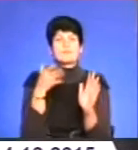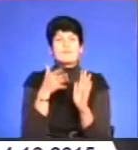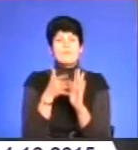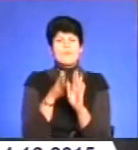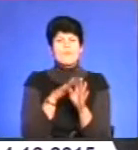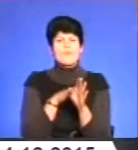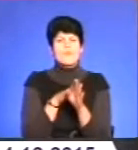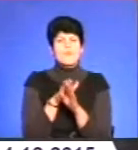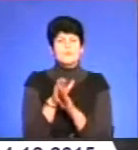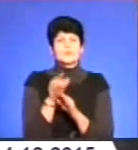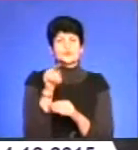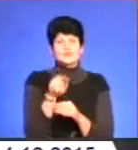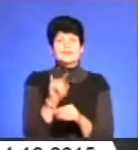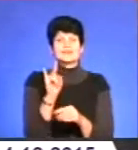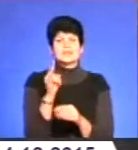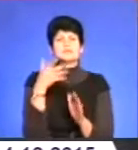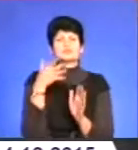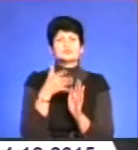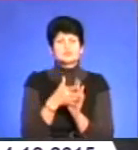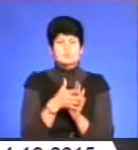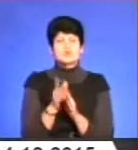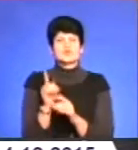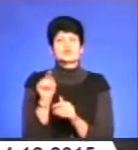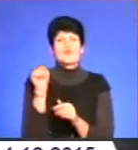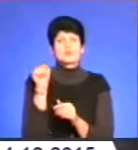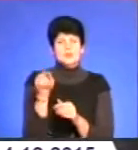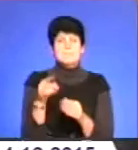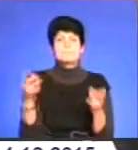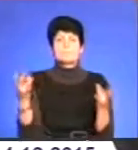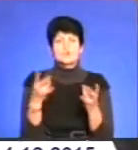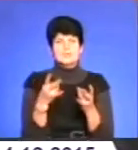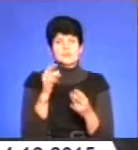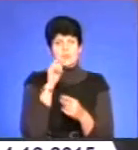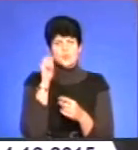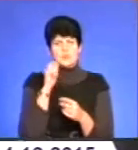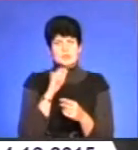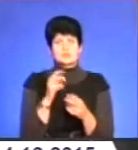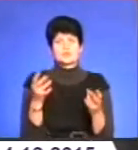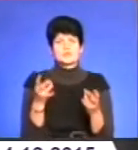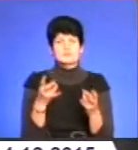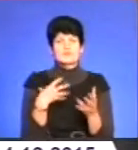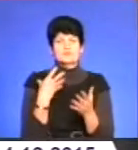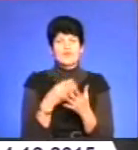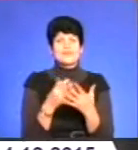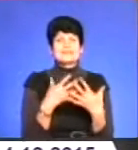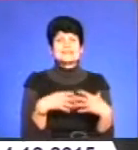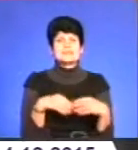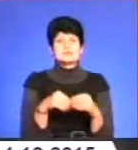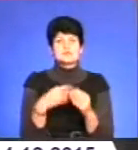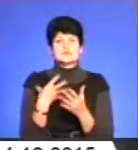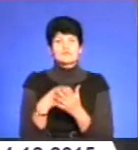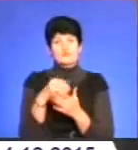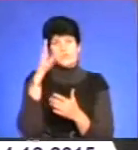і тоді дитина зрозуміє, що вона потрібна Україні, потрібна найперше своїй сім'ї, своїм